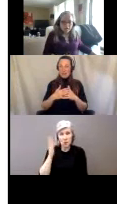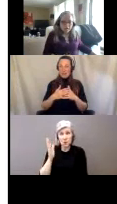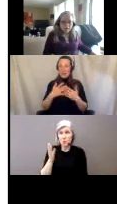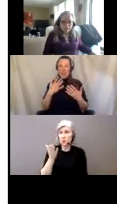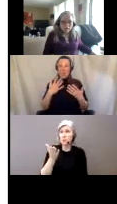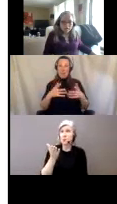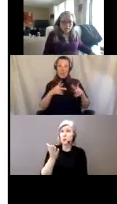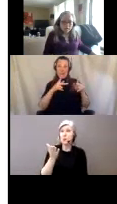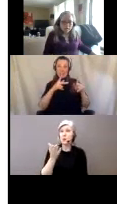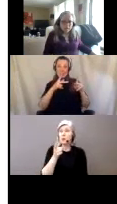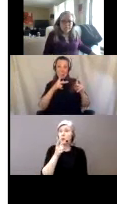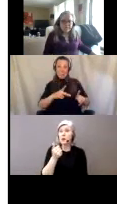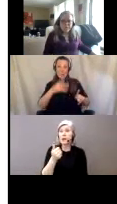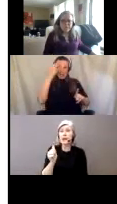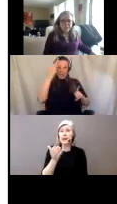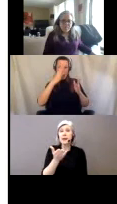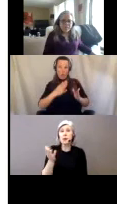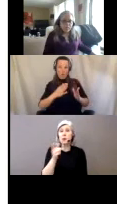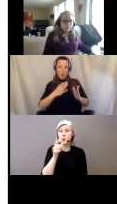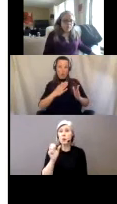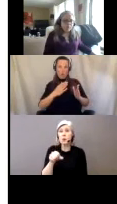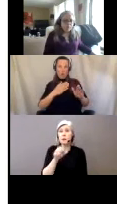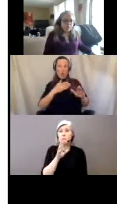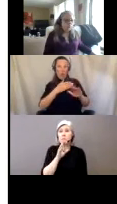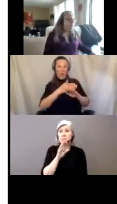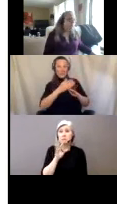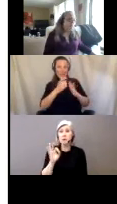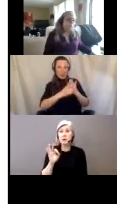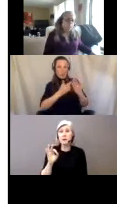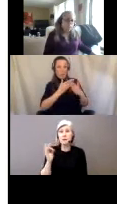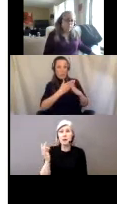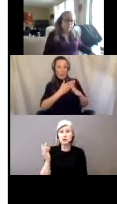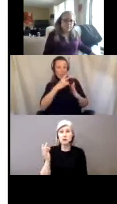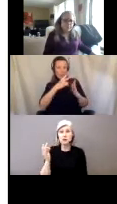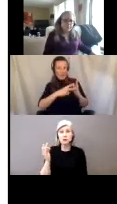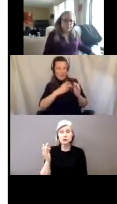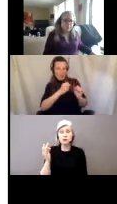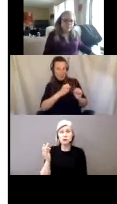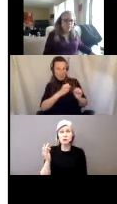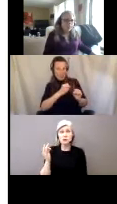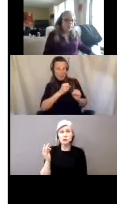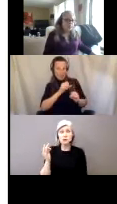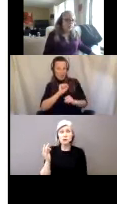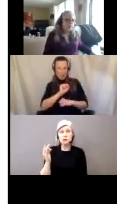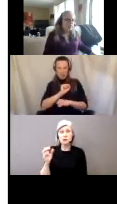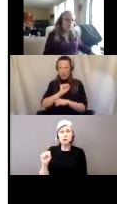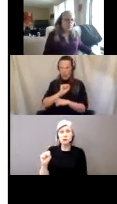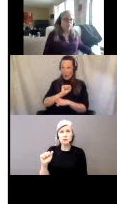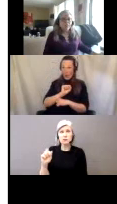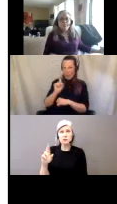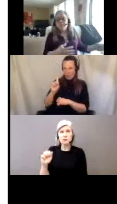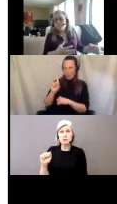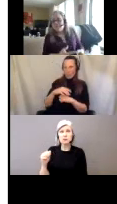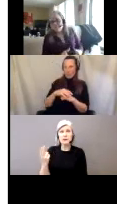Peut-être qu'il y a des francophones qui ont accès au document qui pourraient le lire. Cheryl? Un instant.